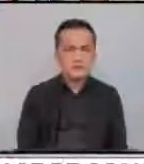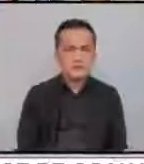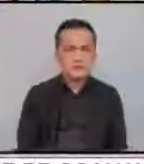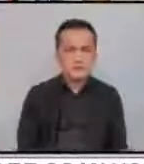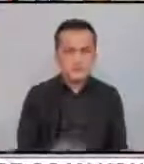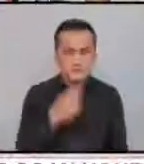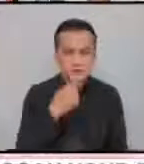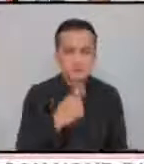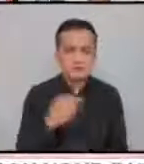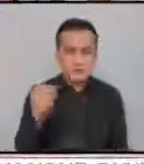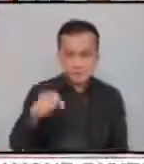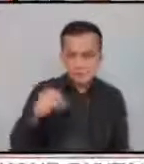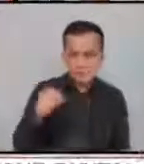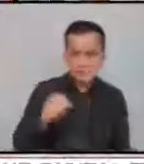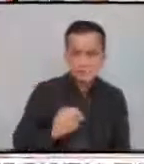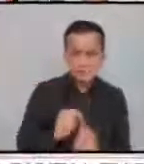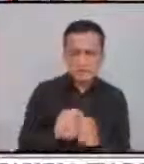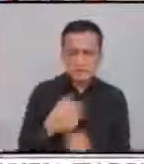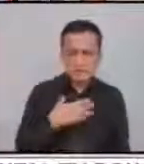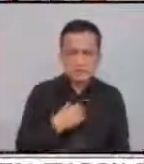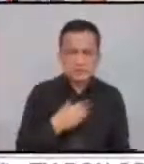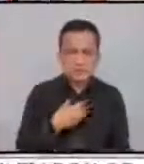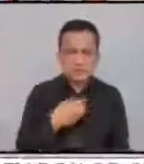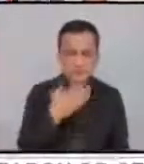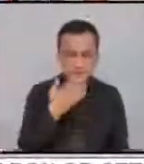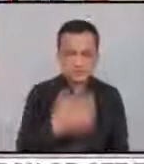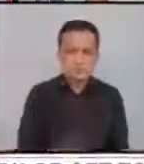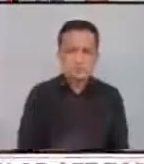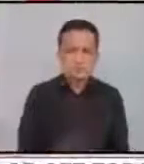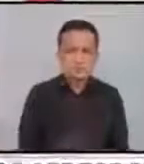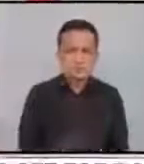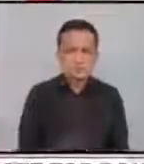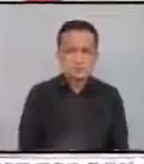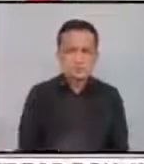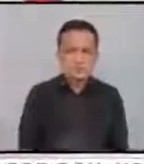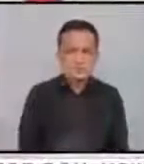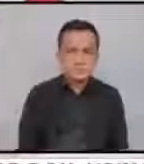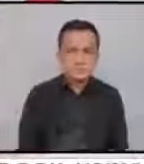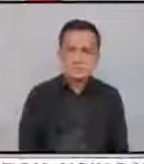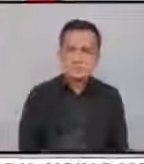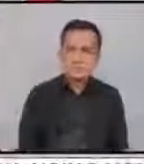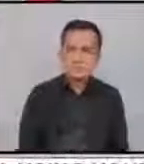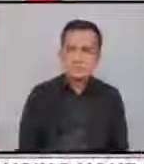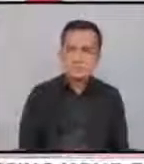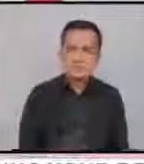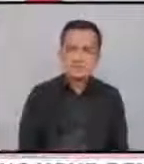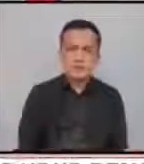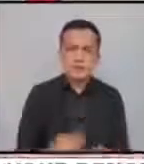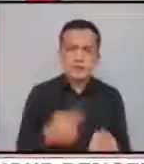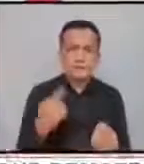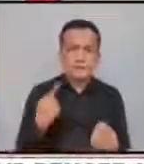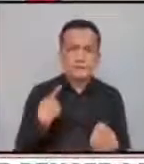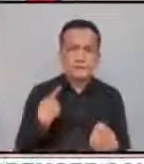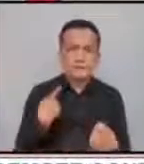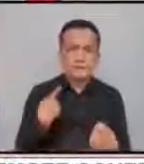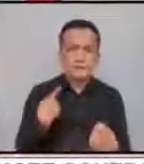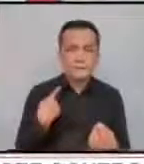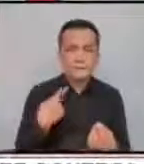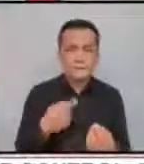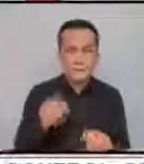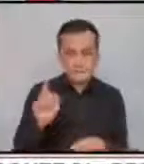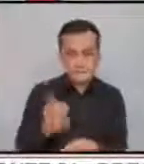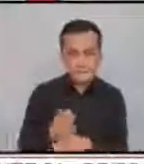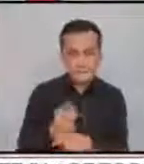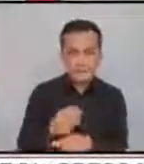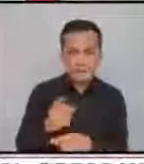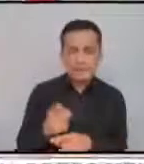po. Magiging white color po siya. In 5 minutes, pwede ka na makagawa ng candles. Yes po. So, easy. Pero yun lang. Dapat computed lahat